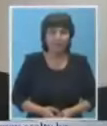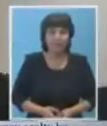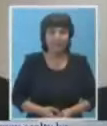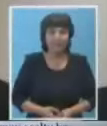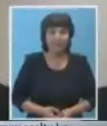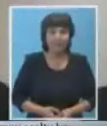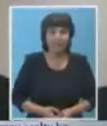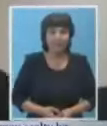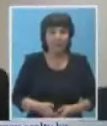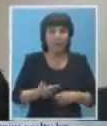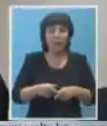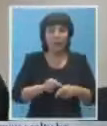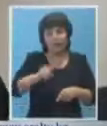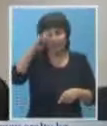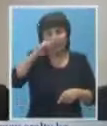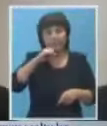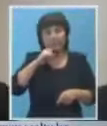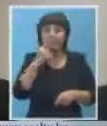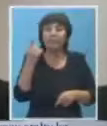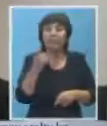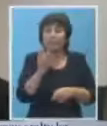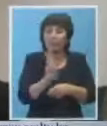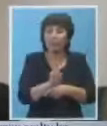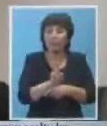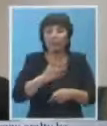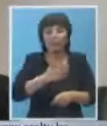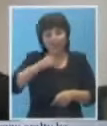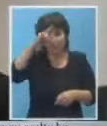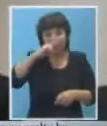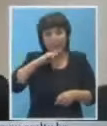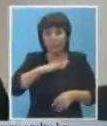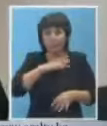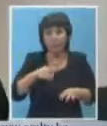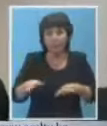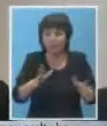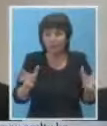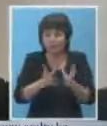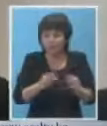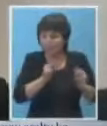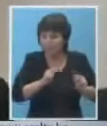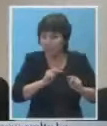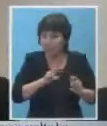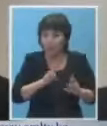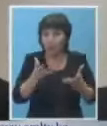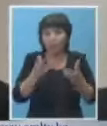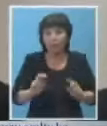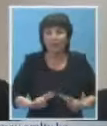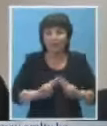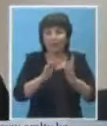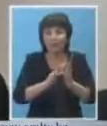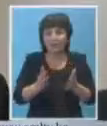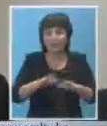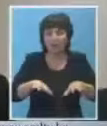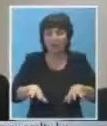the Бұл менің Қазақстанға алғаш рет келуім. Біз Қазақстанмен көптеген салада бірігіп жұмыс істейміз. Бүгін Астанада бірқатар